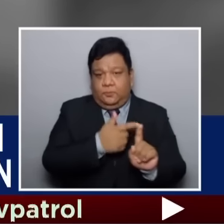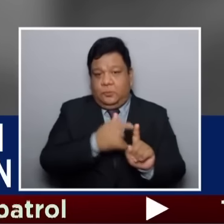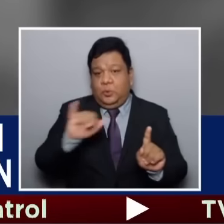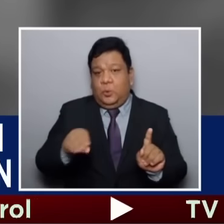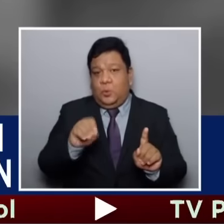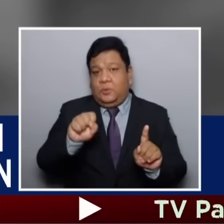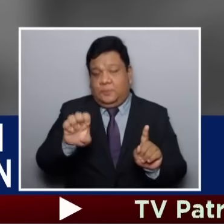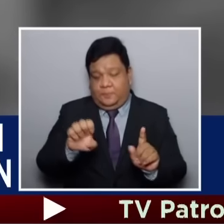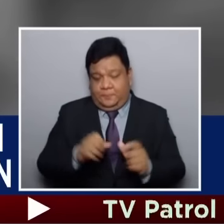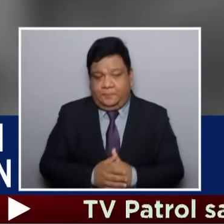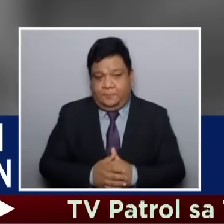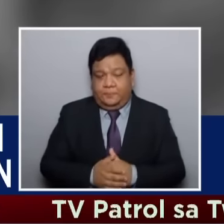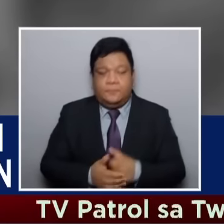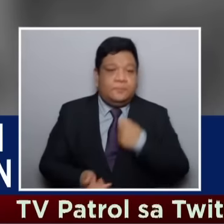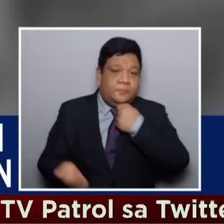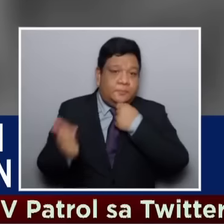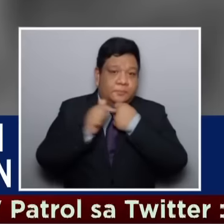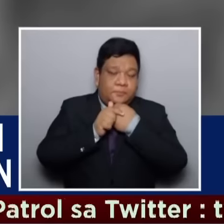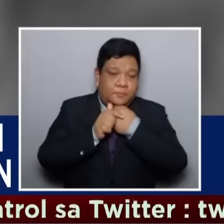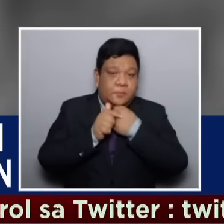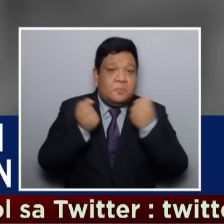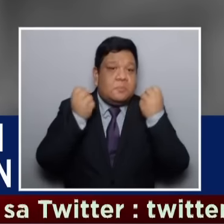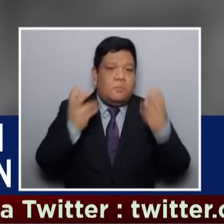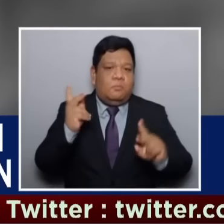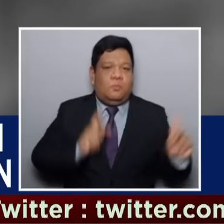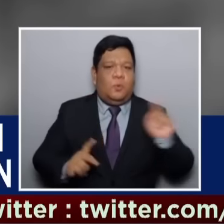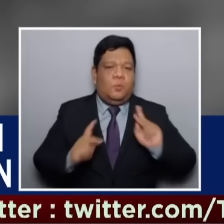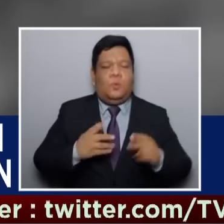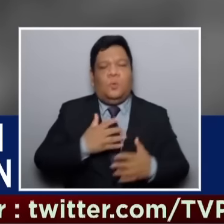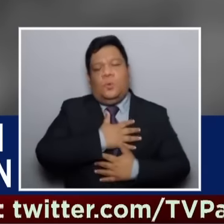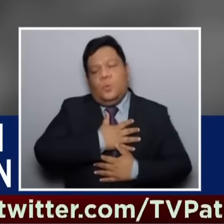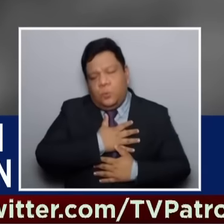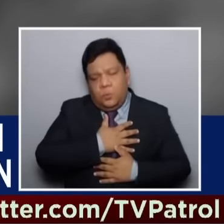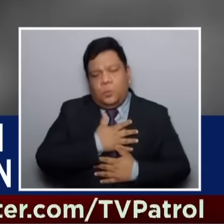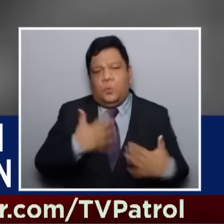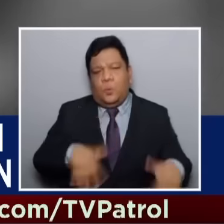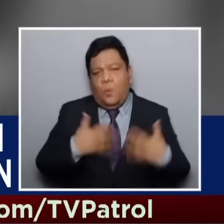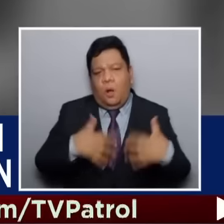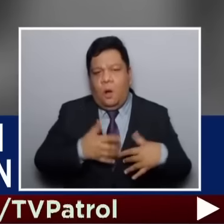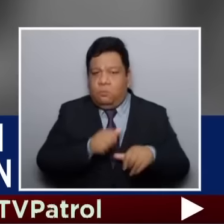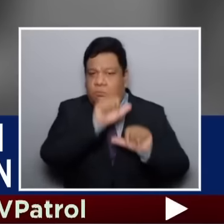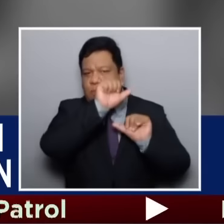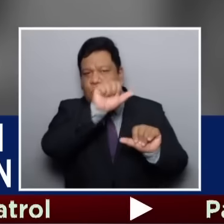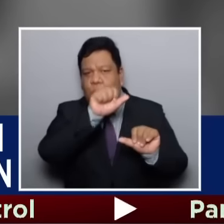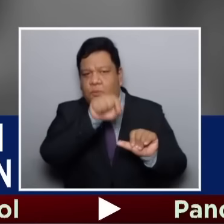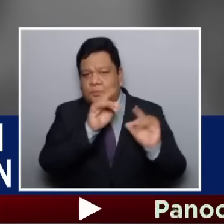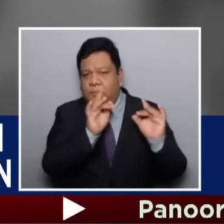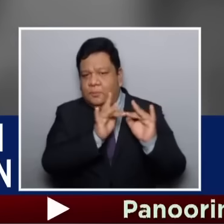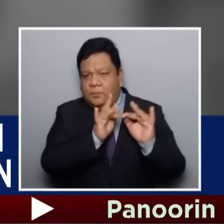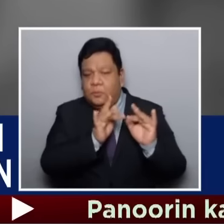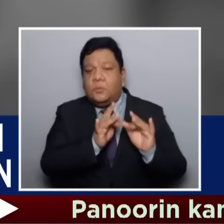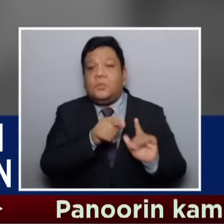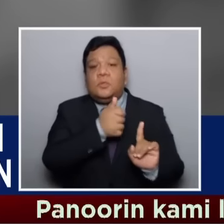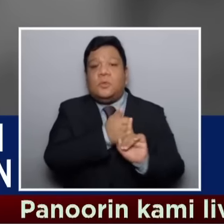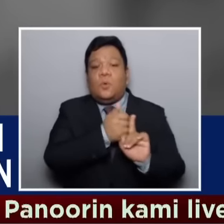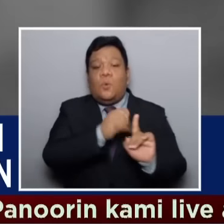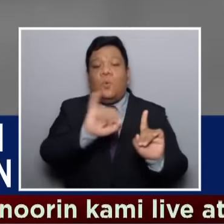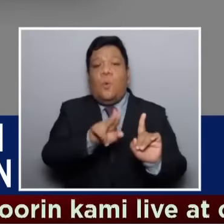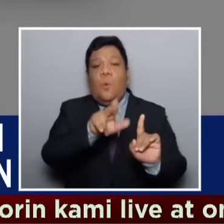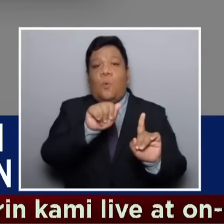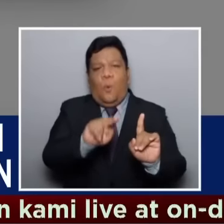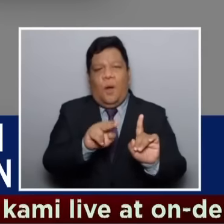Marami ang nantig at namangha sa post sa Facebook ng 34 anyos na TNVS driver na si Juan Carlos Martin ng Gagalangin, Tondo,